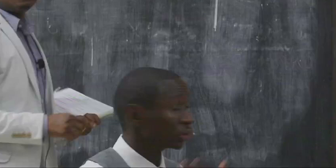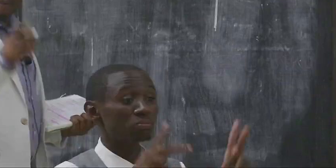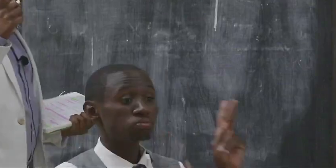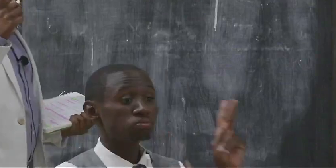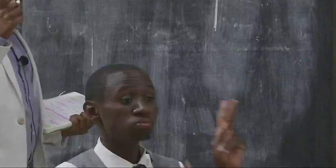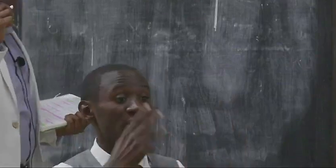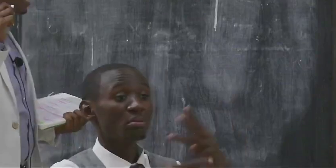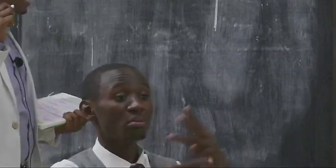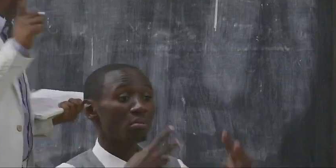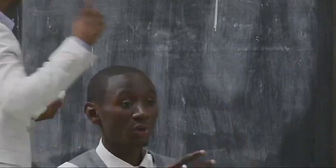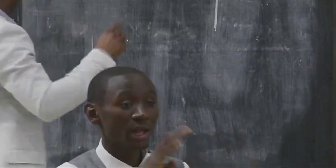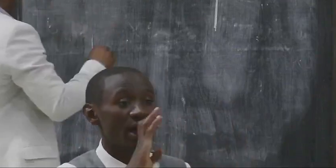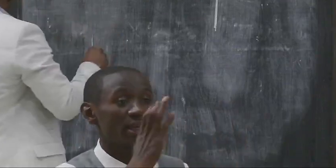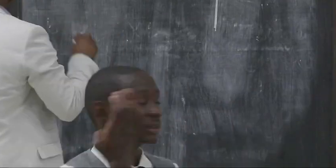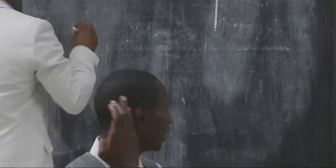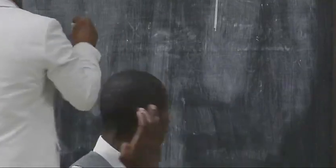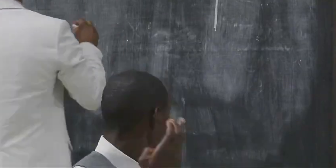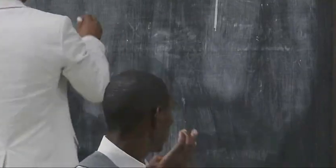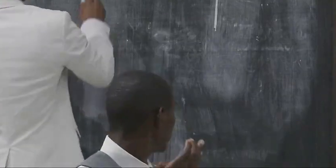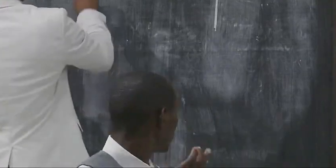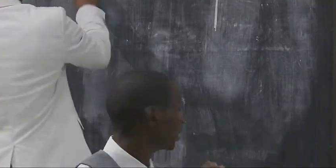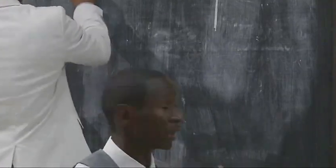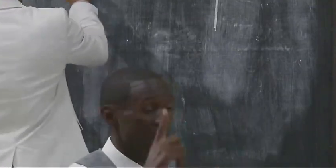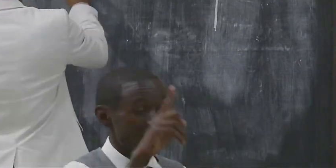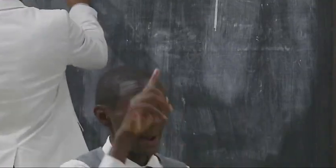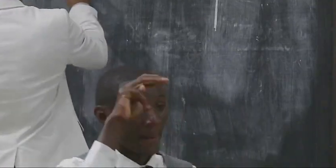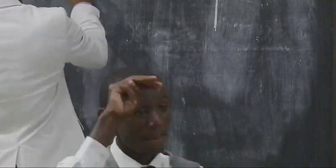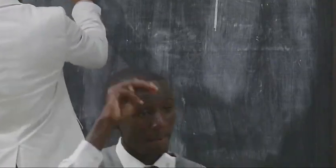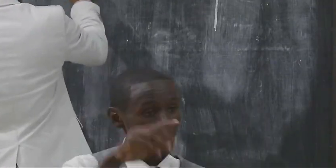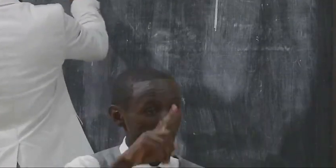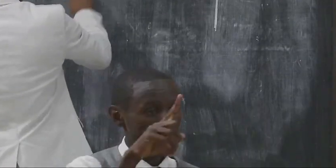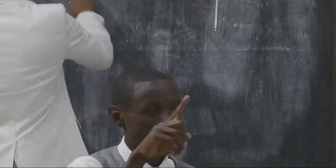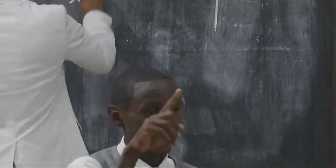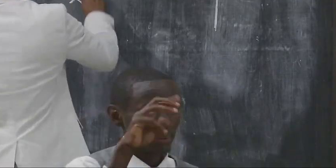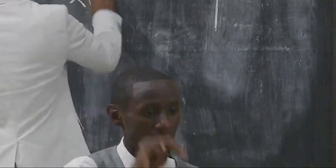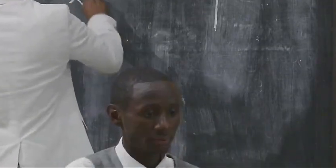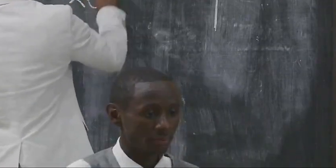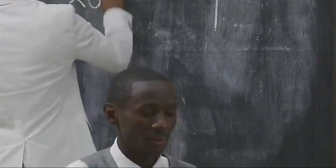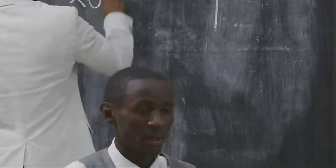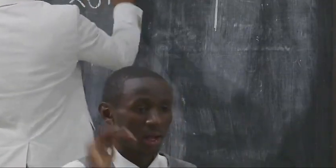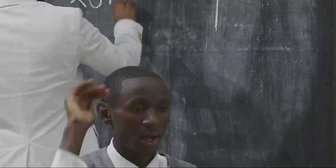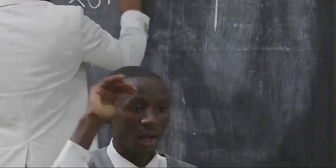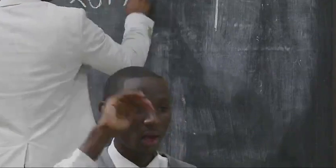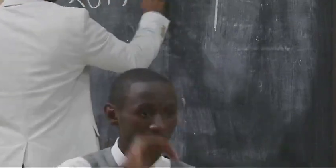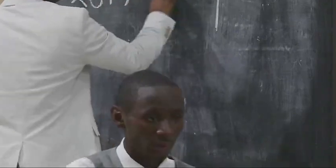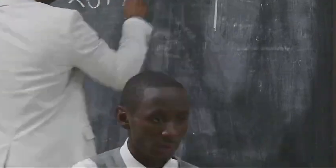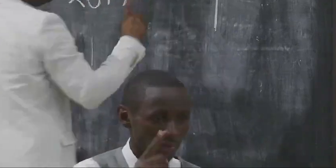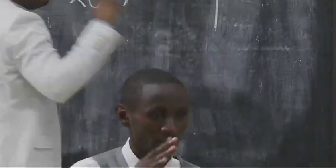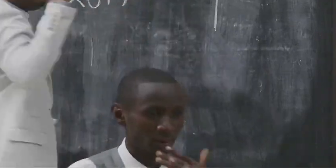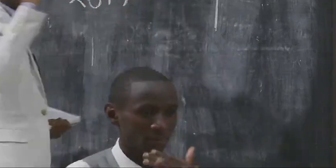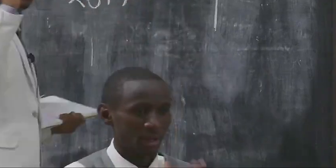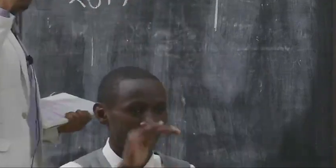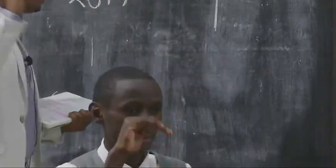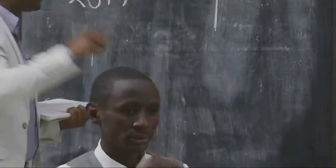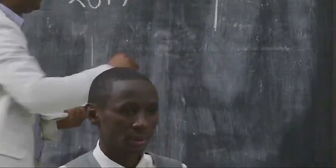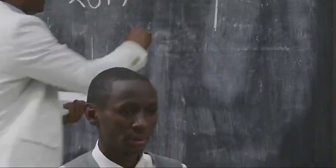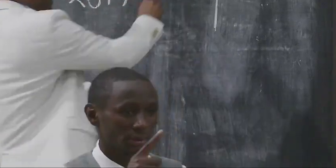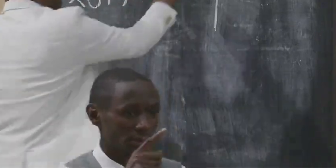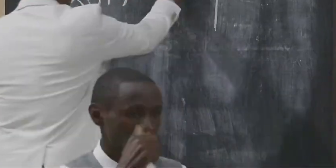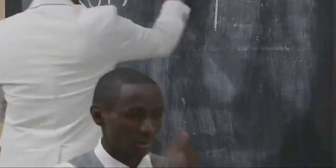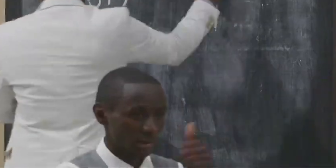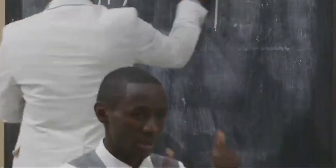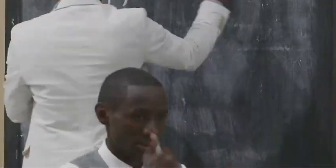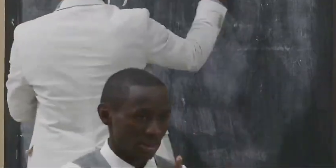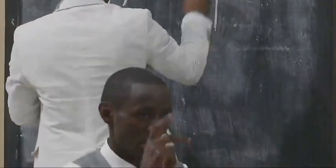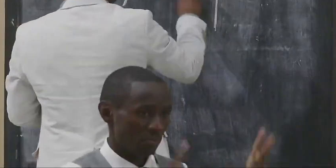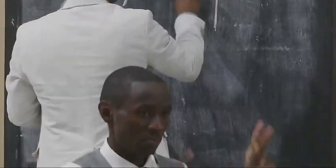wakaaji wa ulimwengu walikuwa miliardi moja karibu. Lakini mukarni moja tu